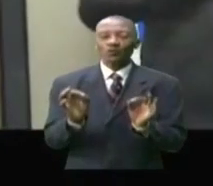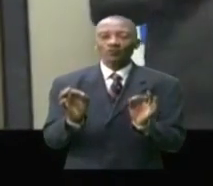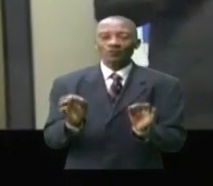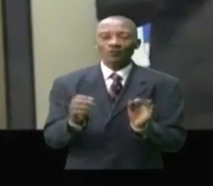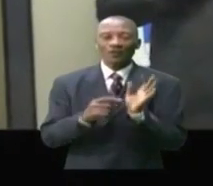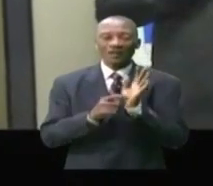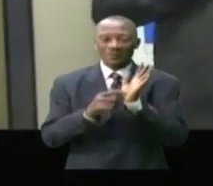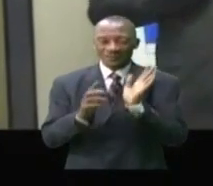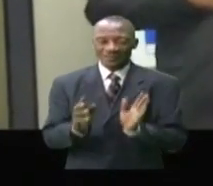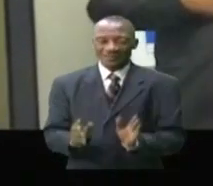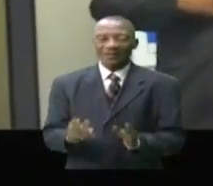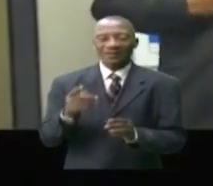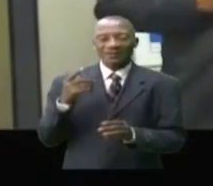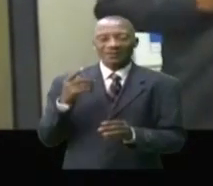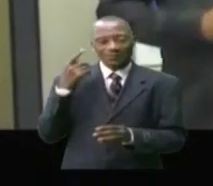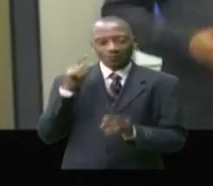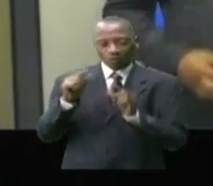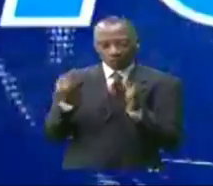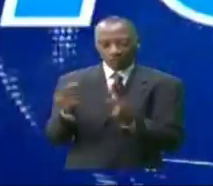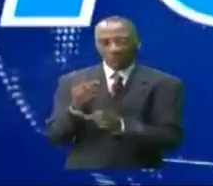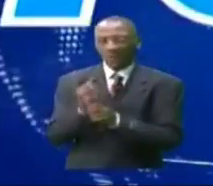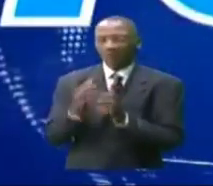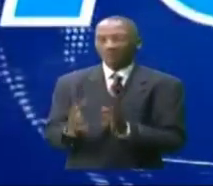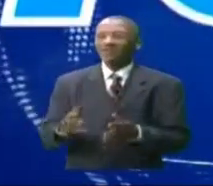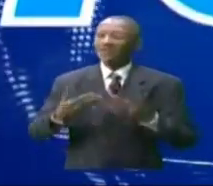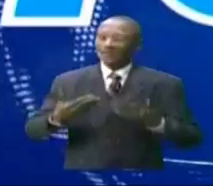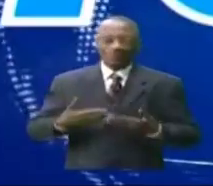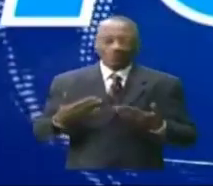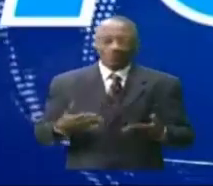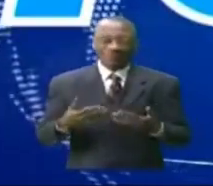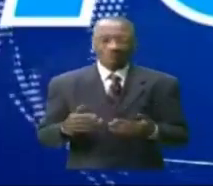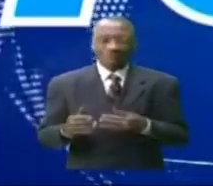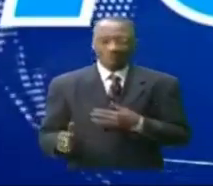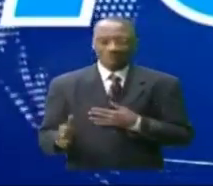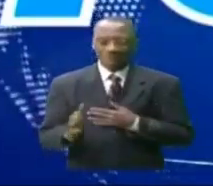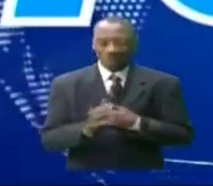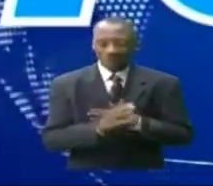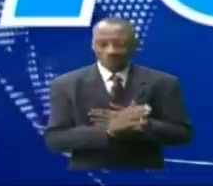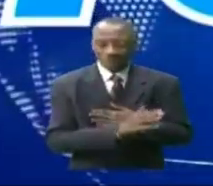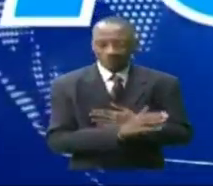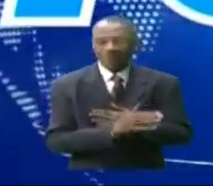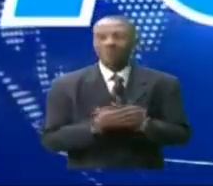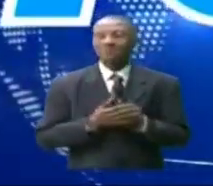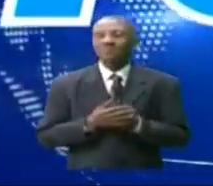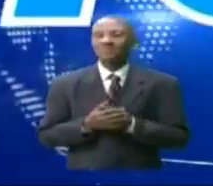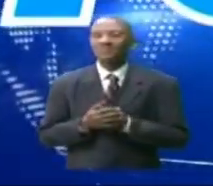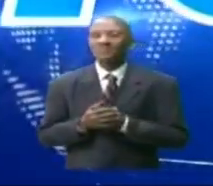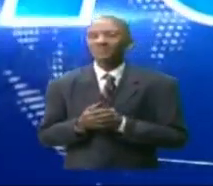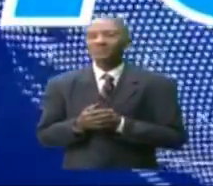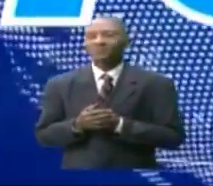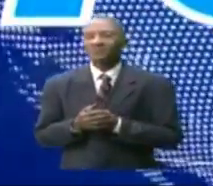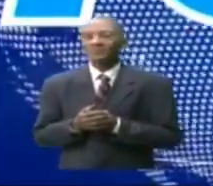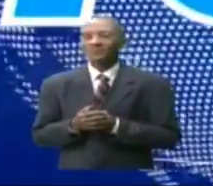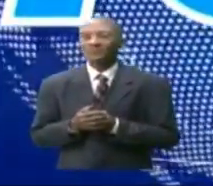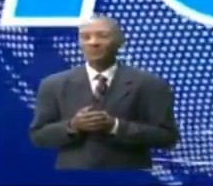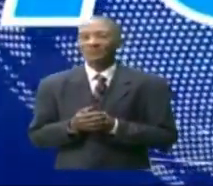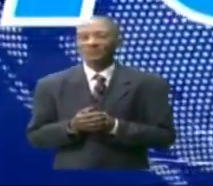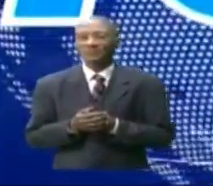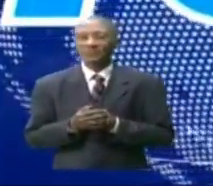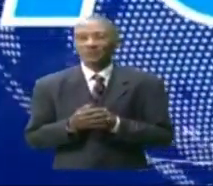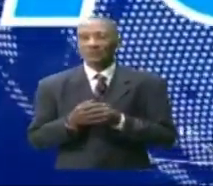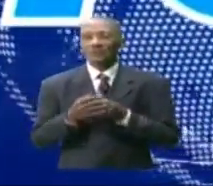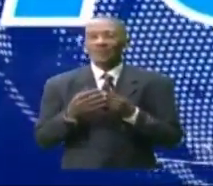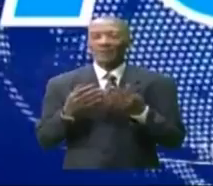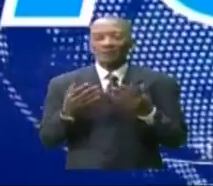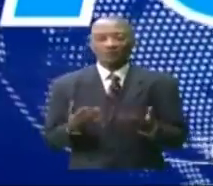au cœur de la transition énergétique mondiale. Madame, messieurs, les personnes de troisième âge ont besoin de votre